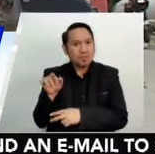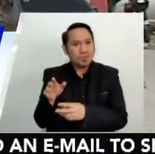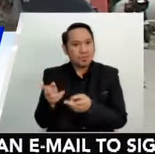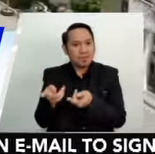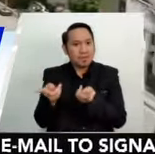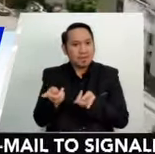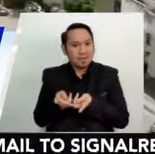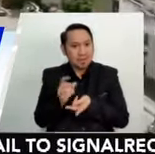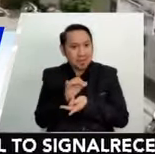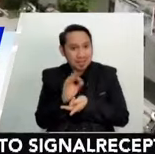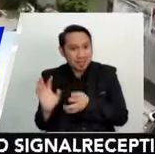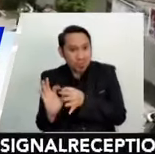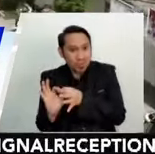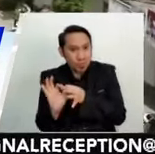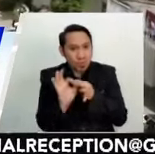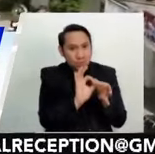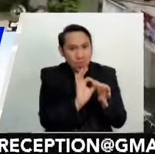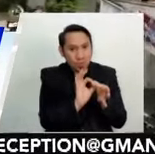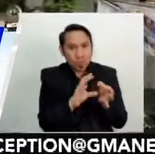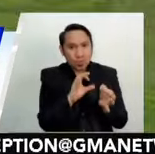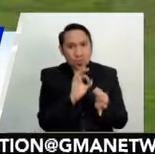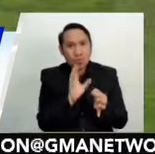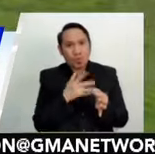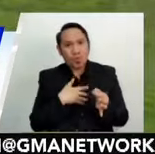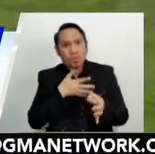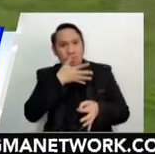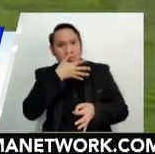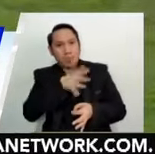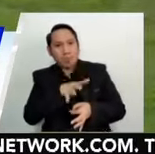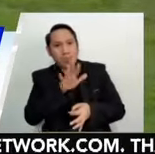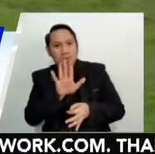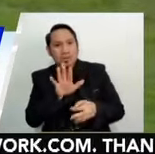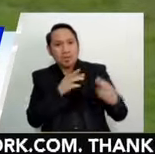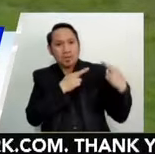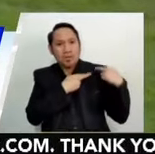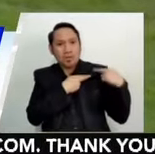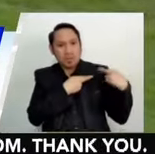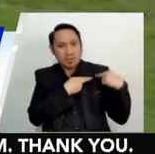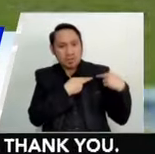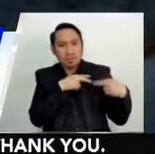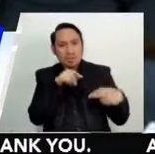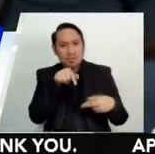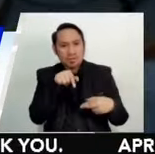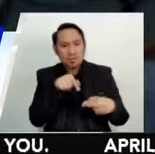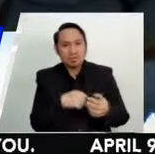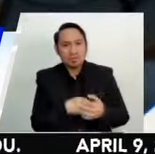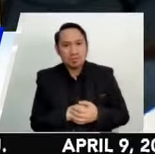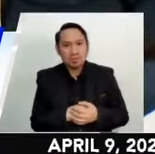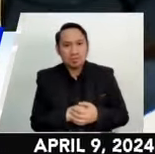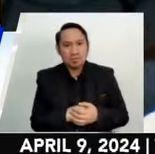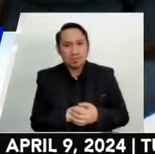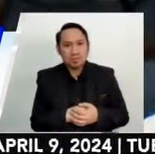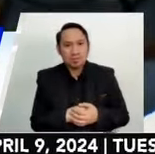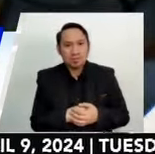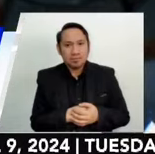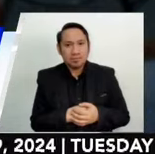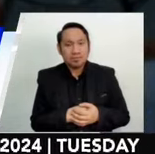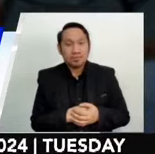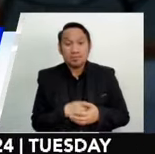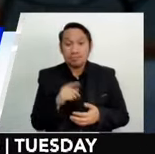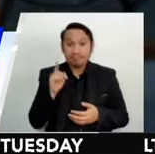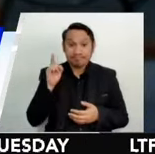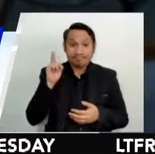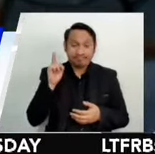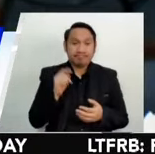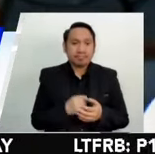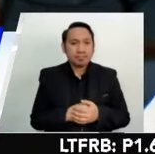di kaya'y may pagpapabaya sa tungkulin sa pag-operate sa bayan ng scam hub. Naghain na rin ng resolusyon sa